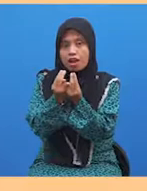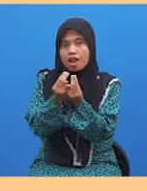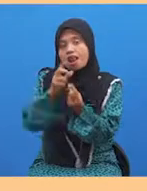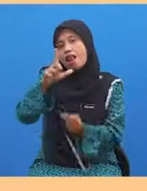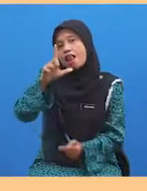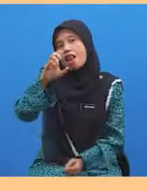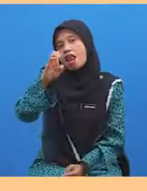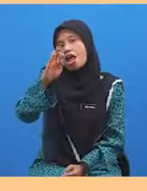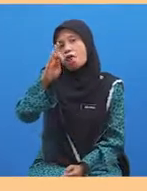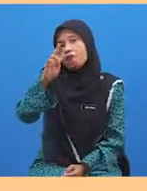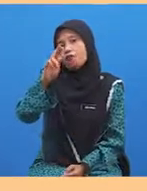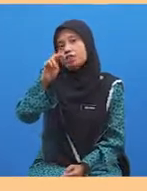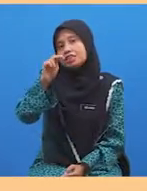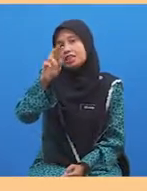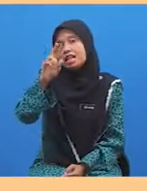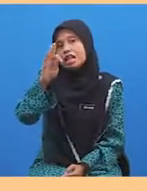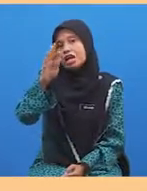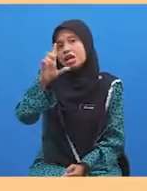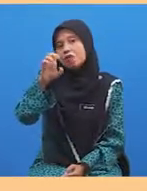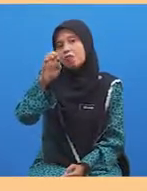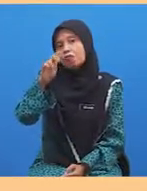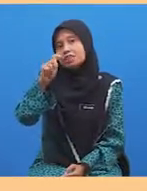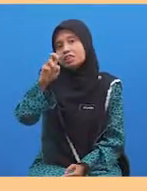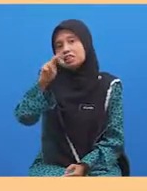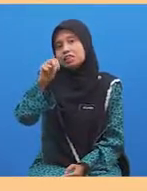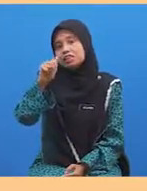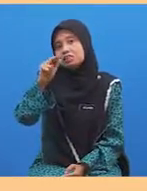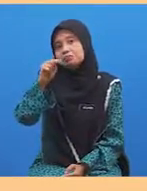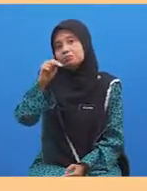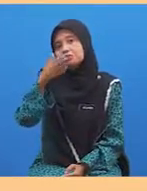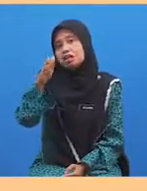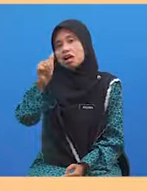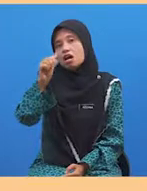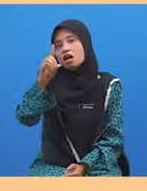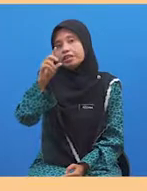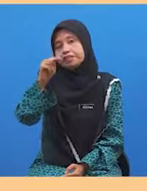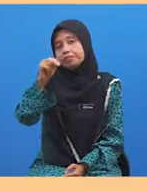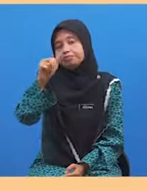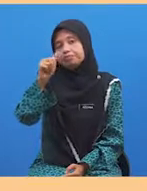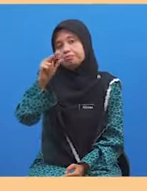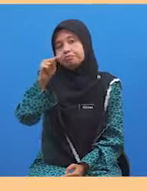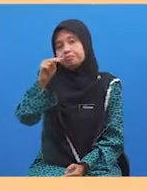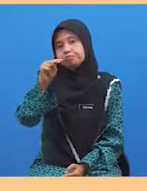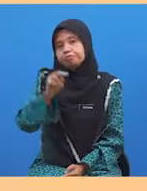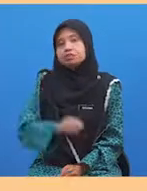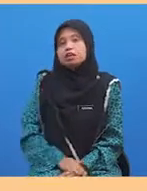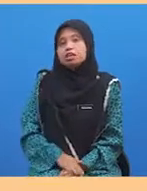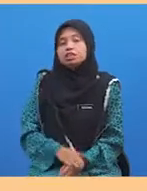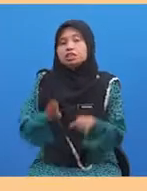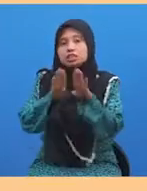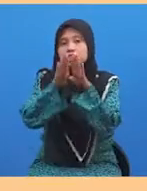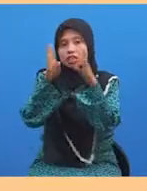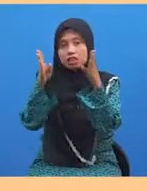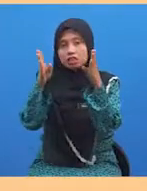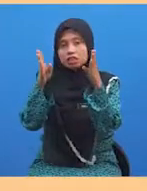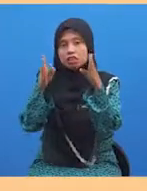Adnan Wirabangsa karya Abdul Latif Talib, novel Jendela